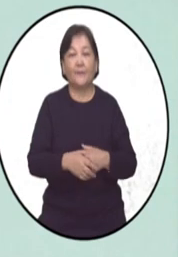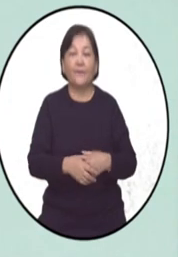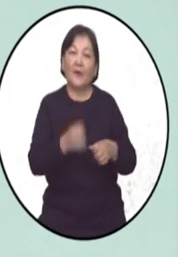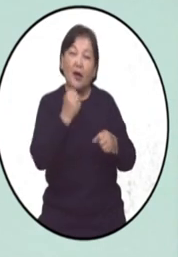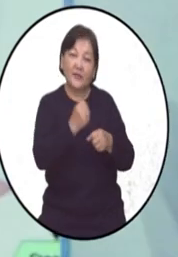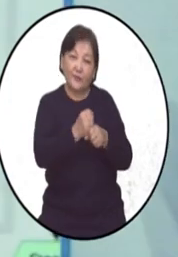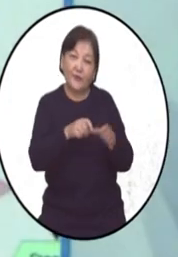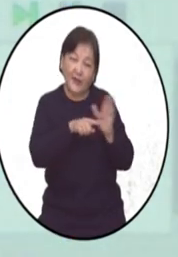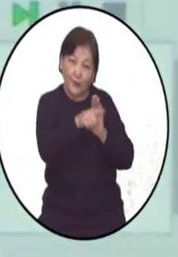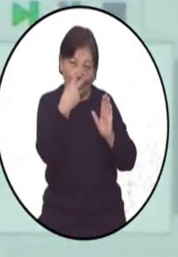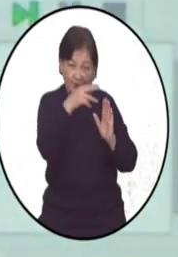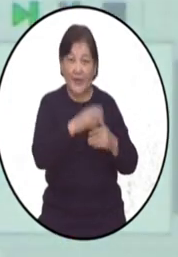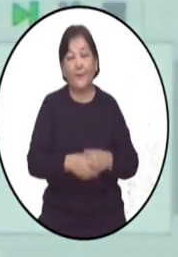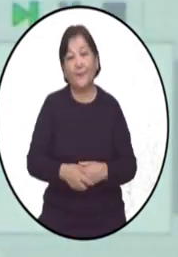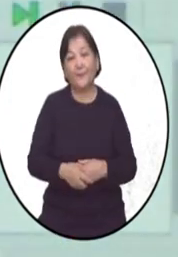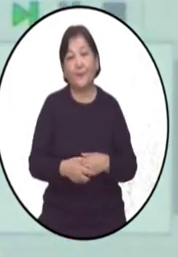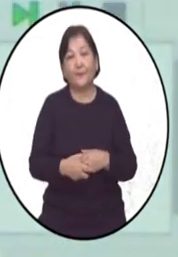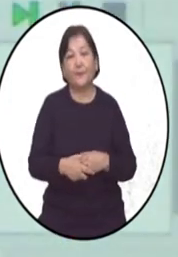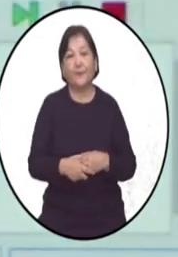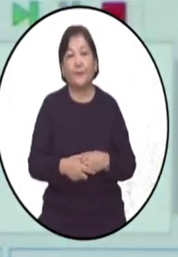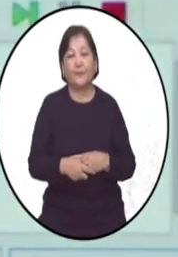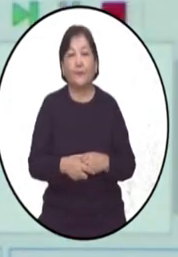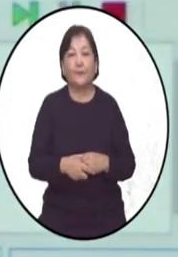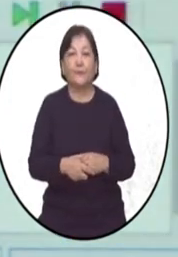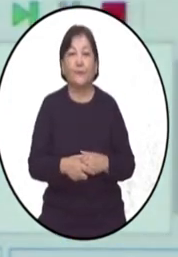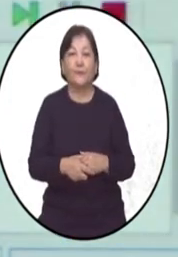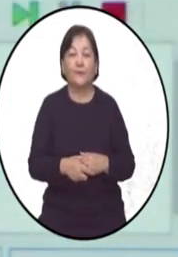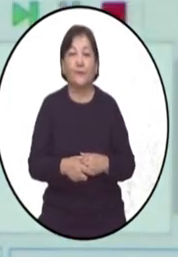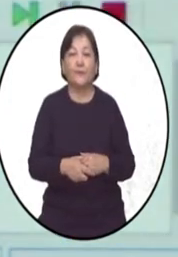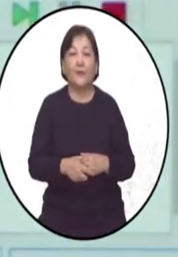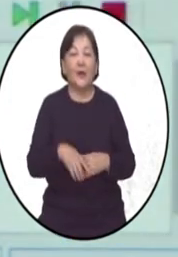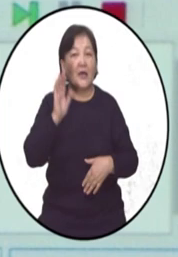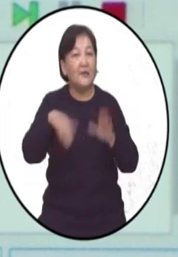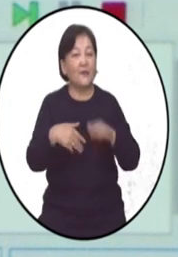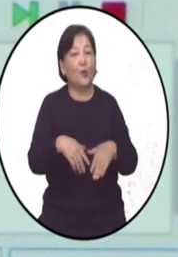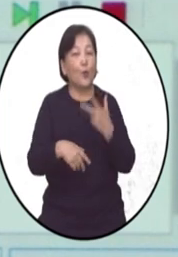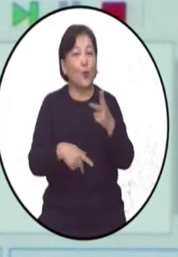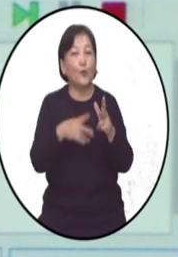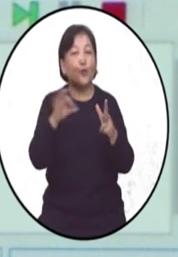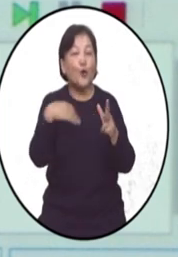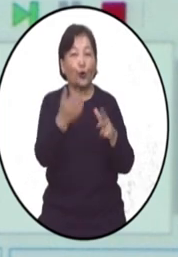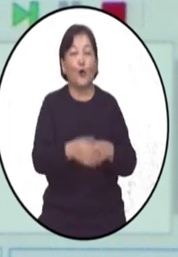үзье. Консоло гаргаж агаад. За ямар ч хамаагүй 3 тоог нь 3.